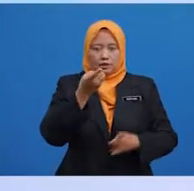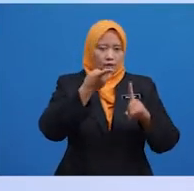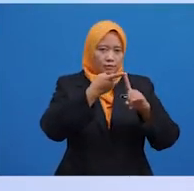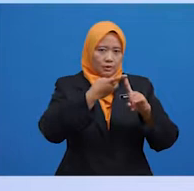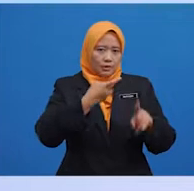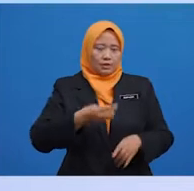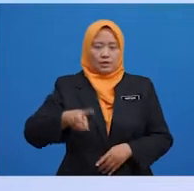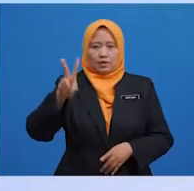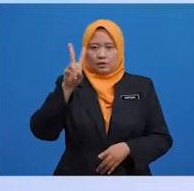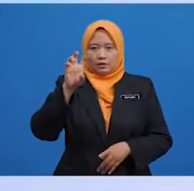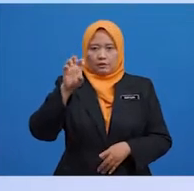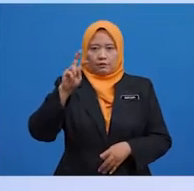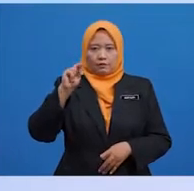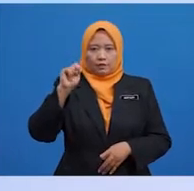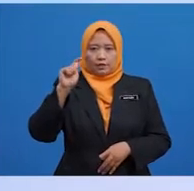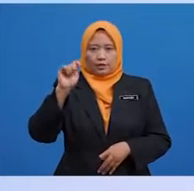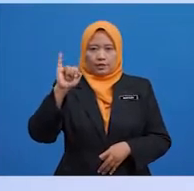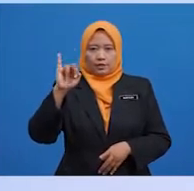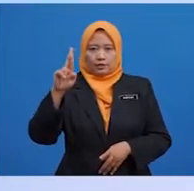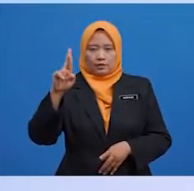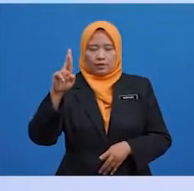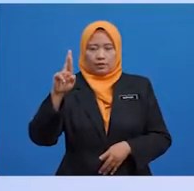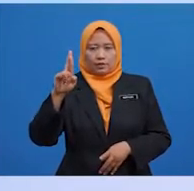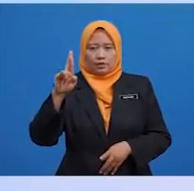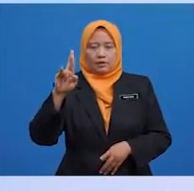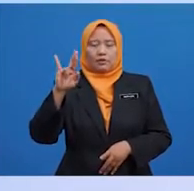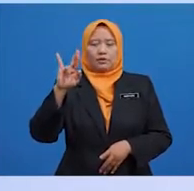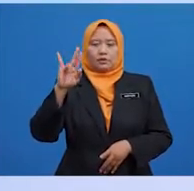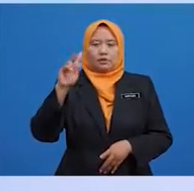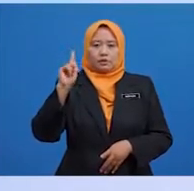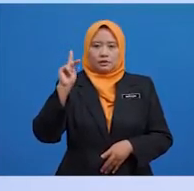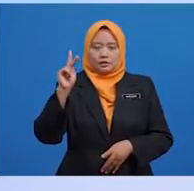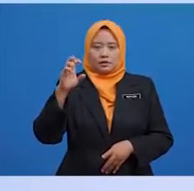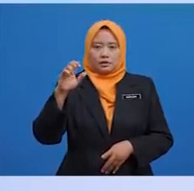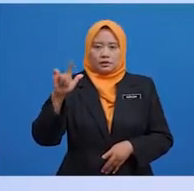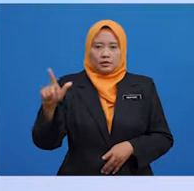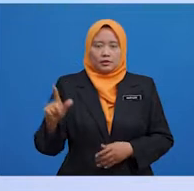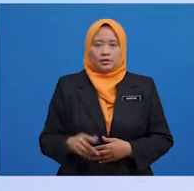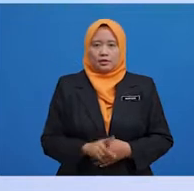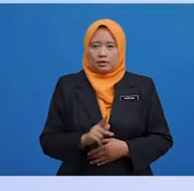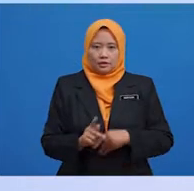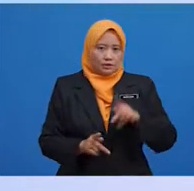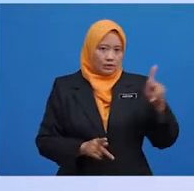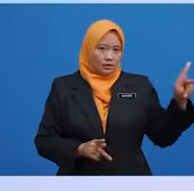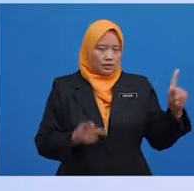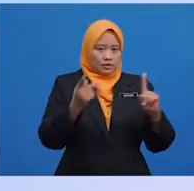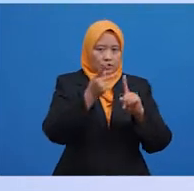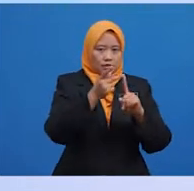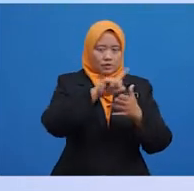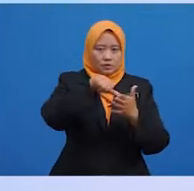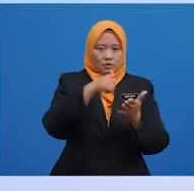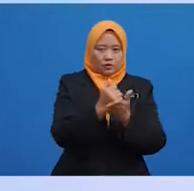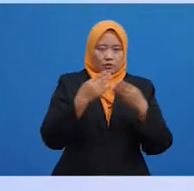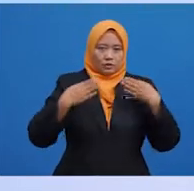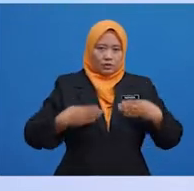untuk dihantar ke seluruh badan. Kemudian, kembali semula ke jantung melalui vena